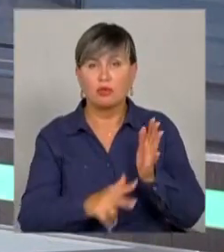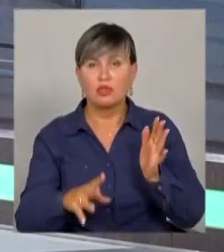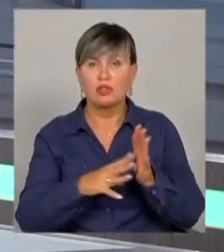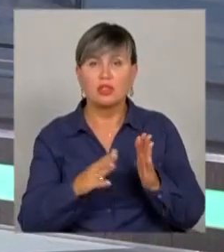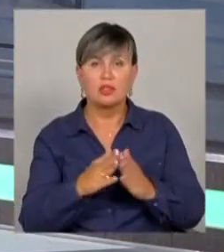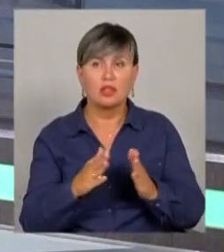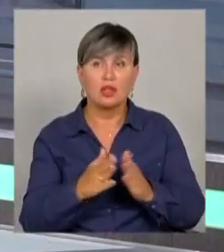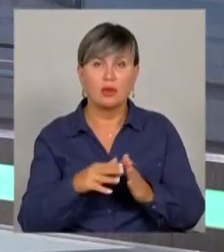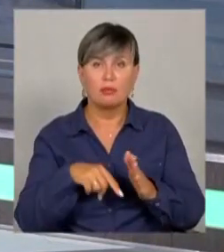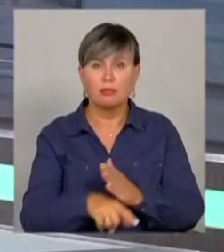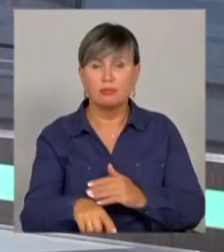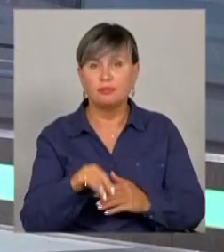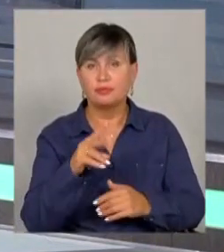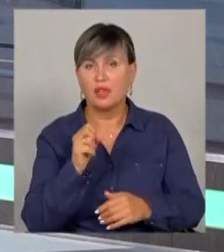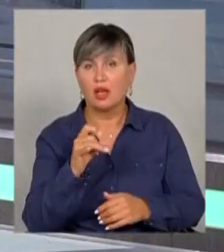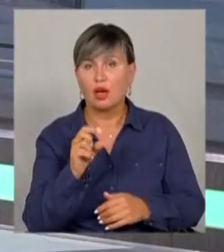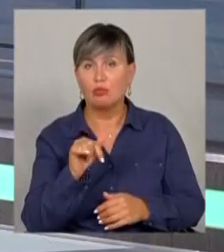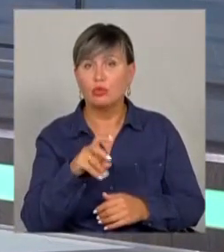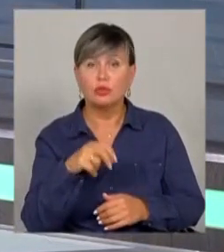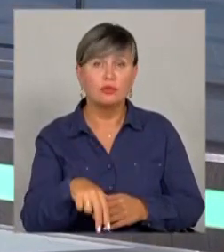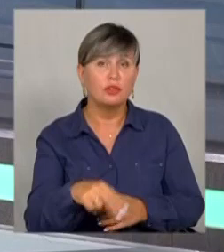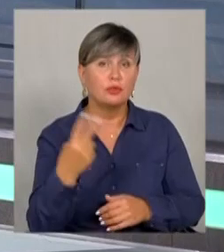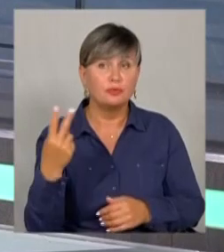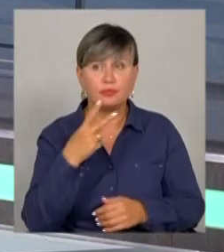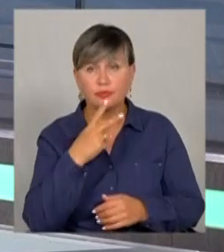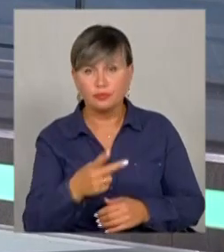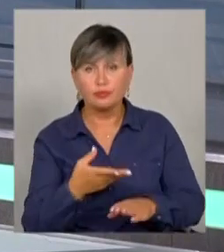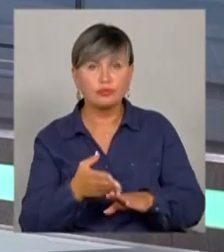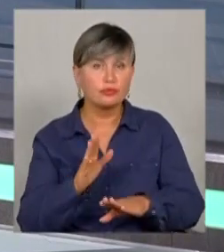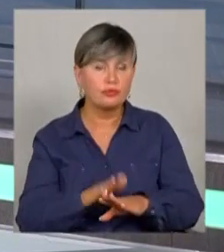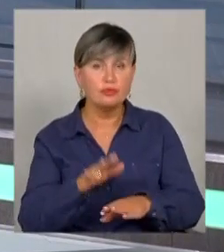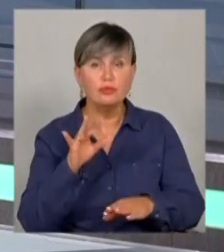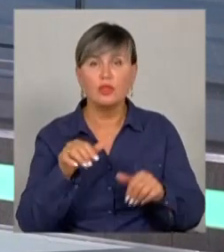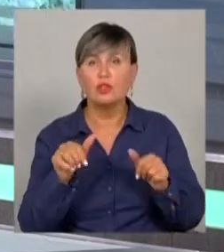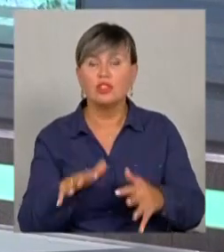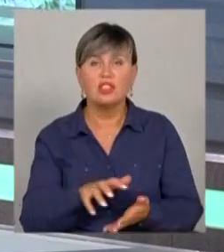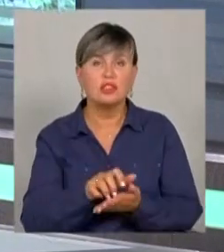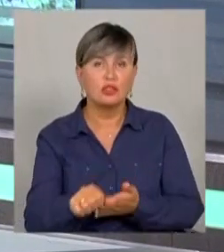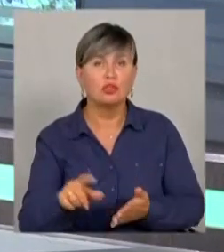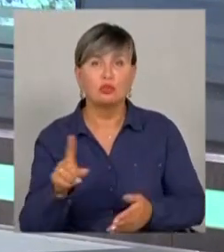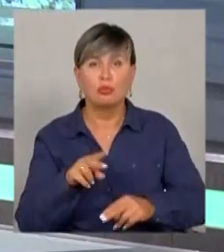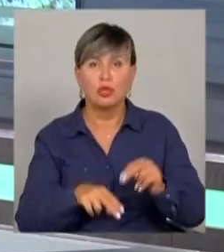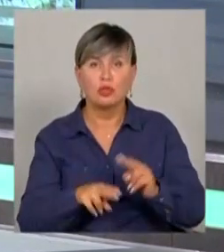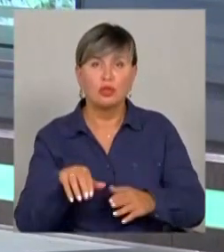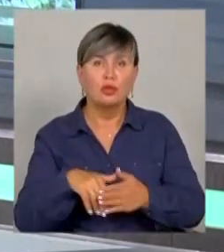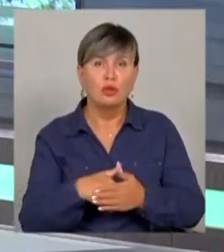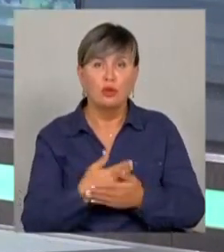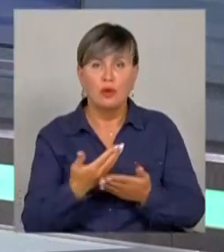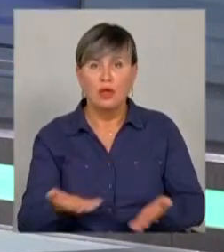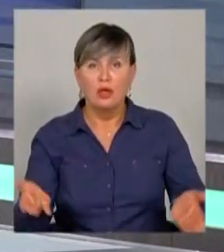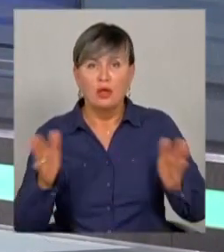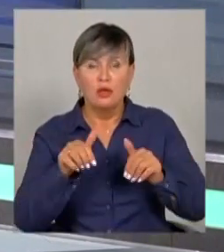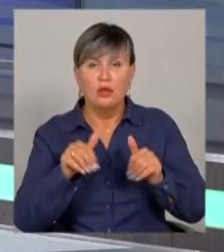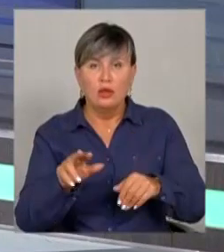домов в Ешкуэльмесе и Карабулаке. 22 из них признали аварийными и решили снести, чтобы построить новые. Остальные